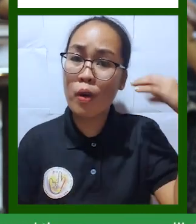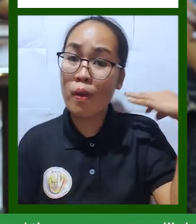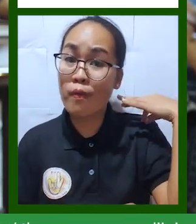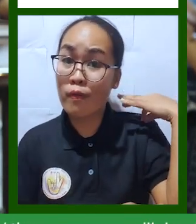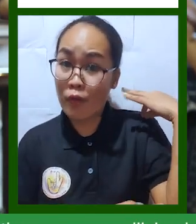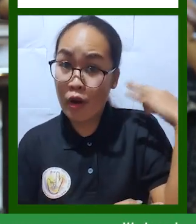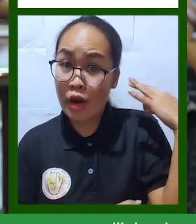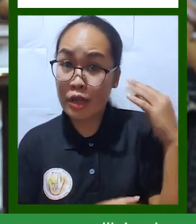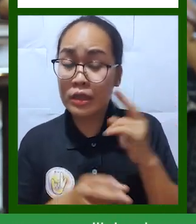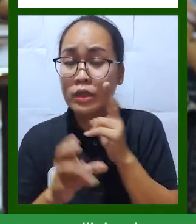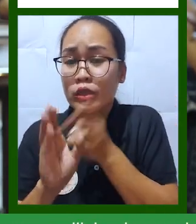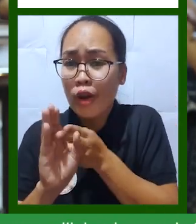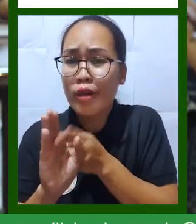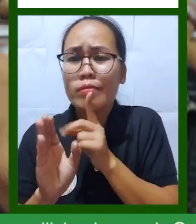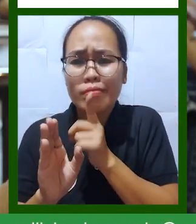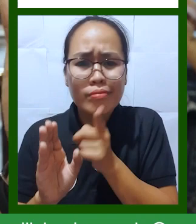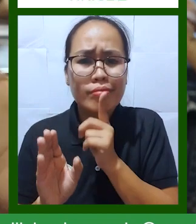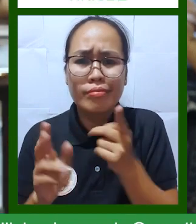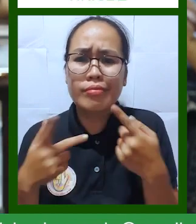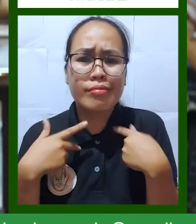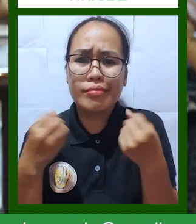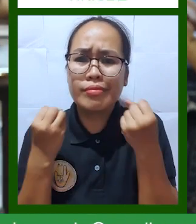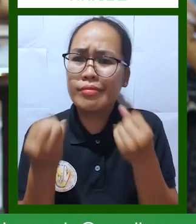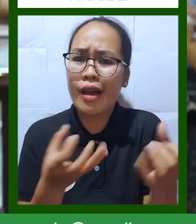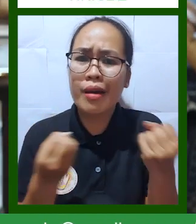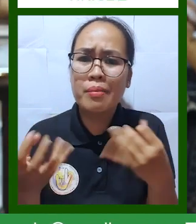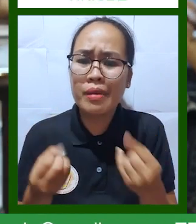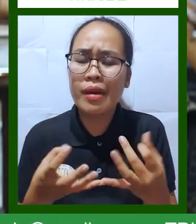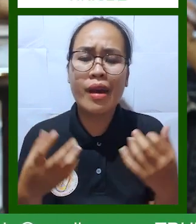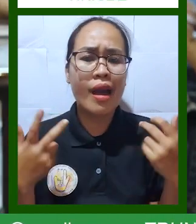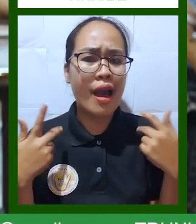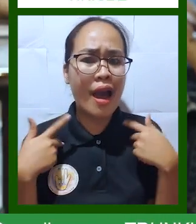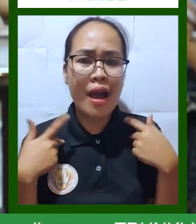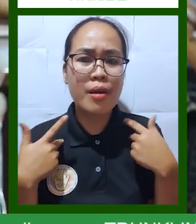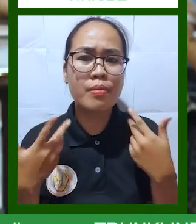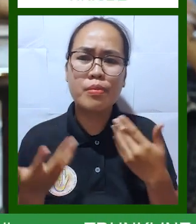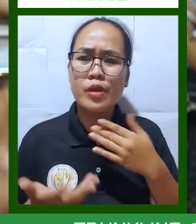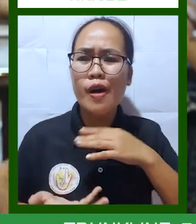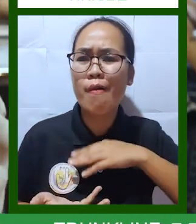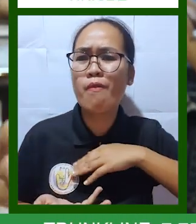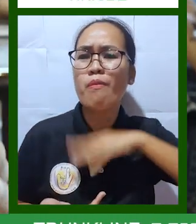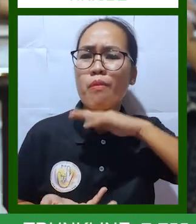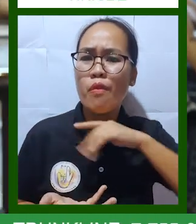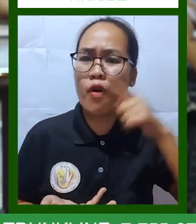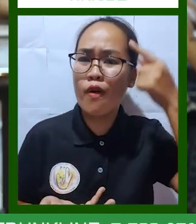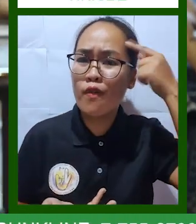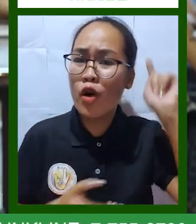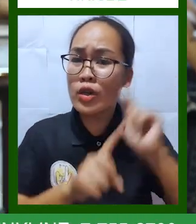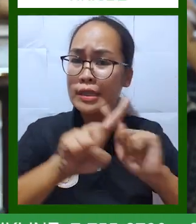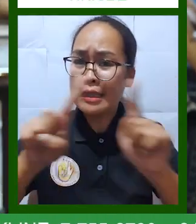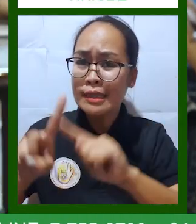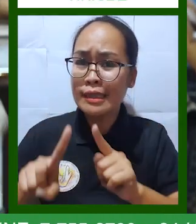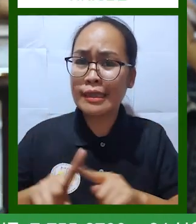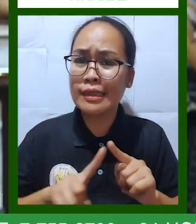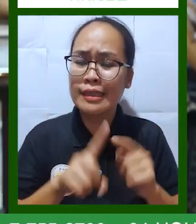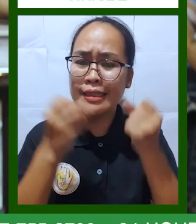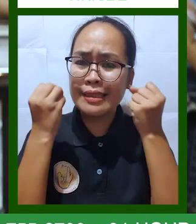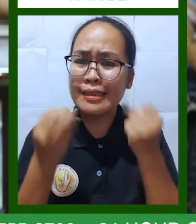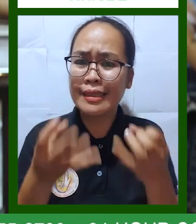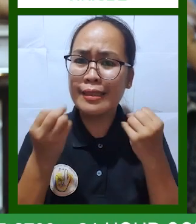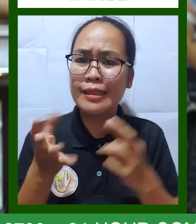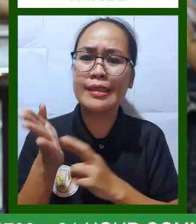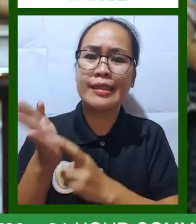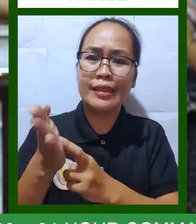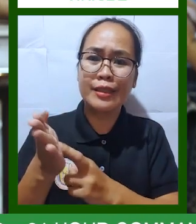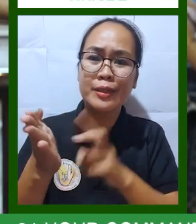sumama. Talagang ano rin eh, ang dami rin nating busog na busog din yung ating ang ating delegation